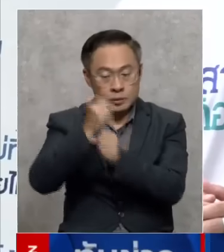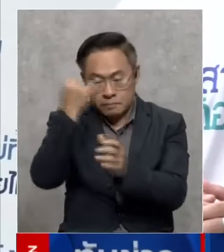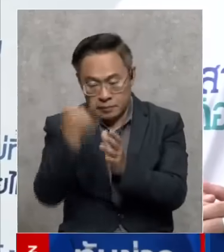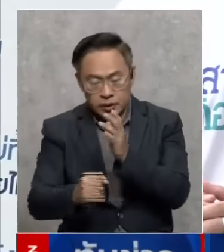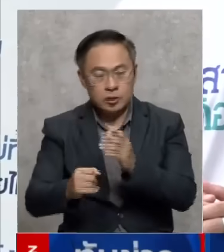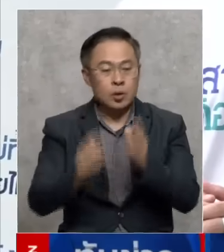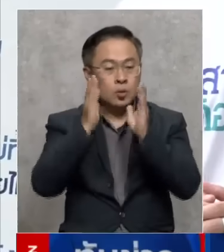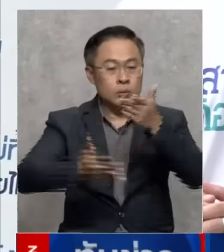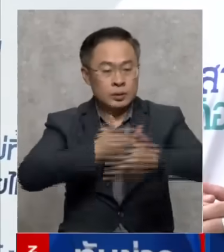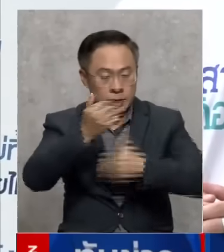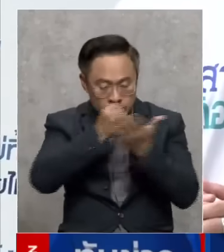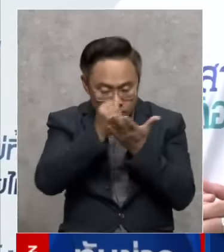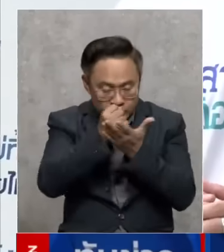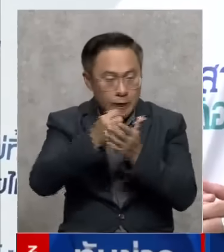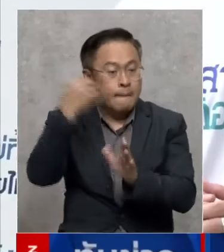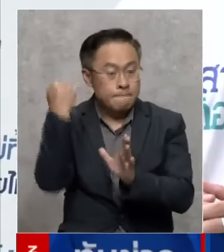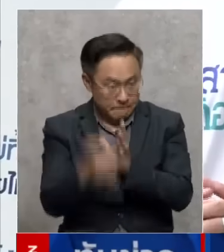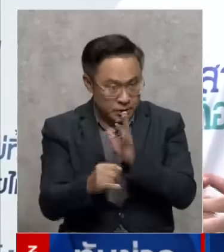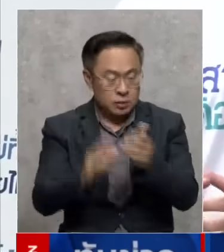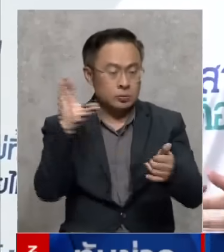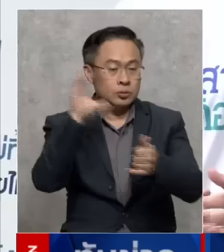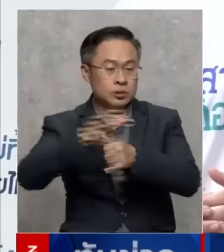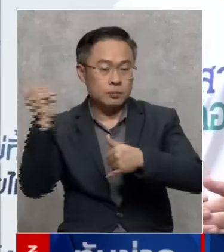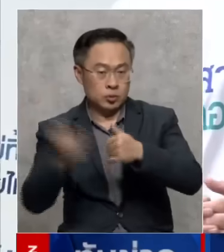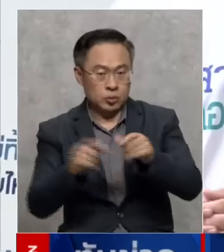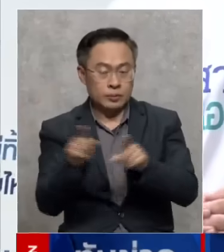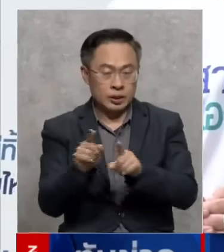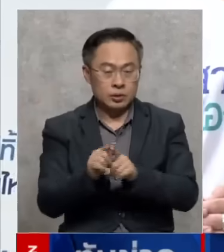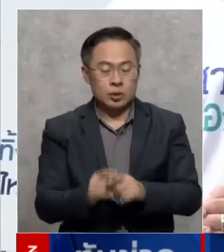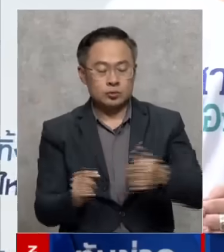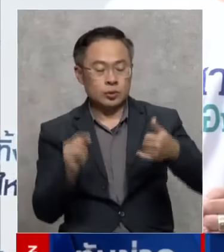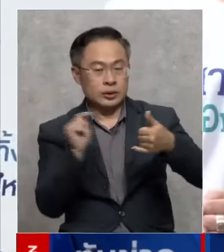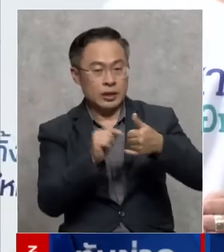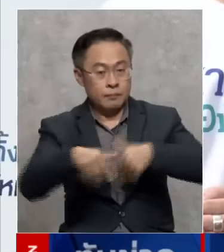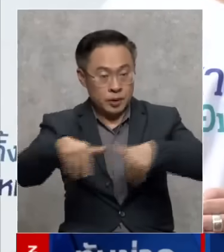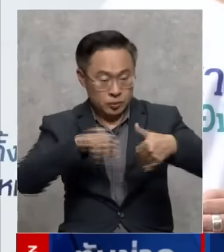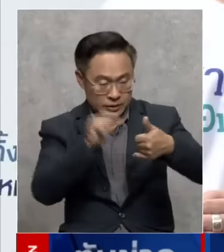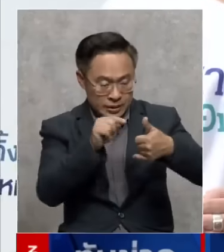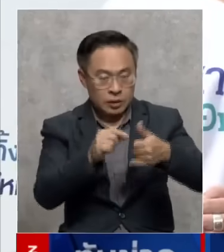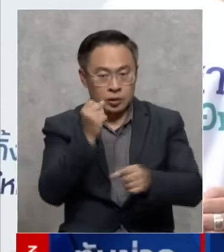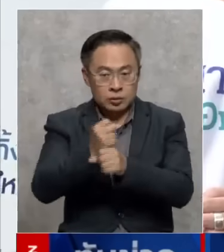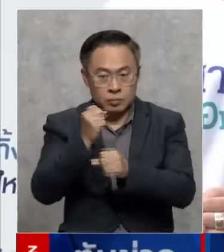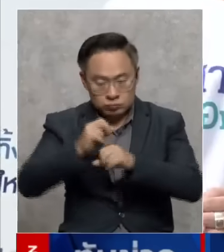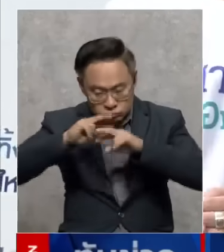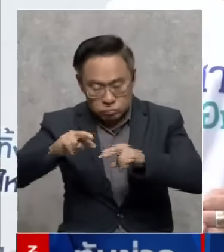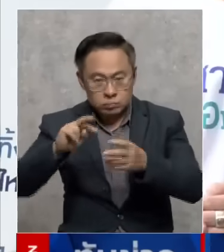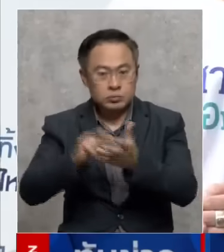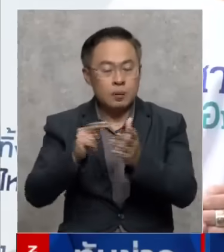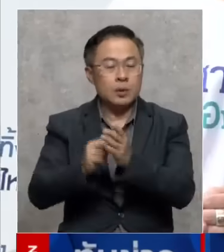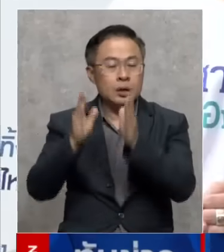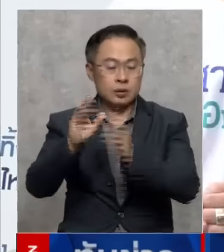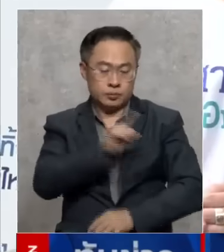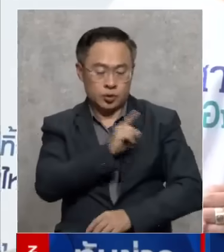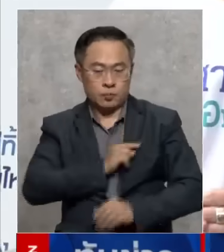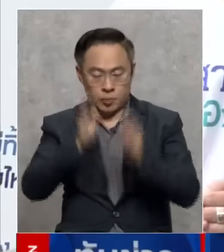โจรเป็นพ่อค้ายาเลยก็ต้องดำเนินคดีให้หมดส่วนตัวน้องเขาเนี่ยในฐานะที่เขาเป็นสายให้ตำรวจเนี่ยผมว่าเขาเองสามารถกันเป็นพยานได้นะครับ